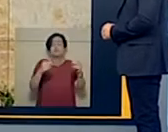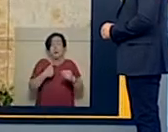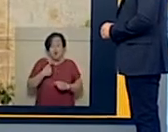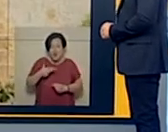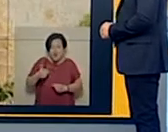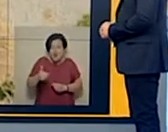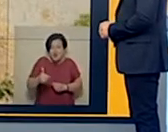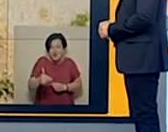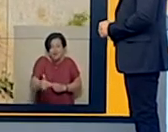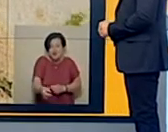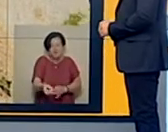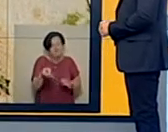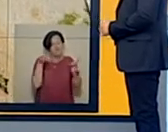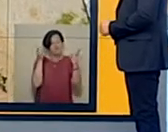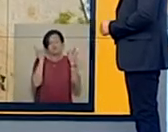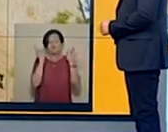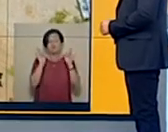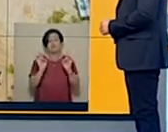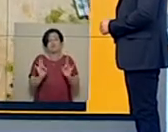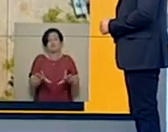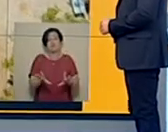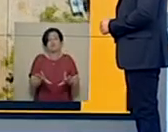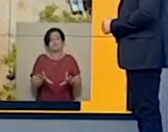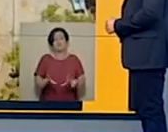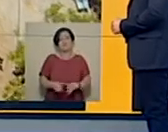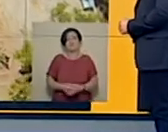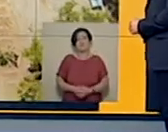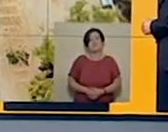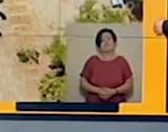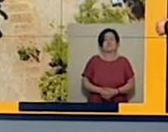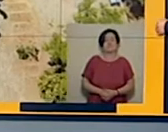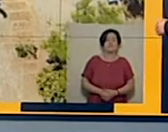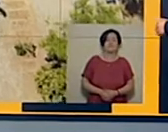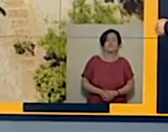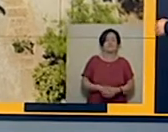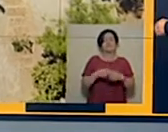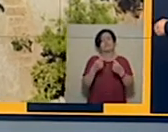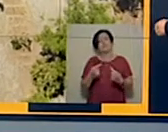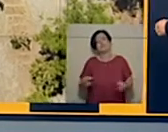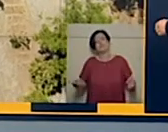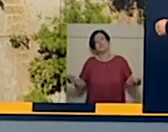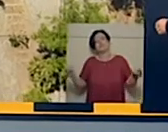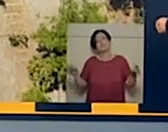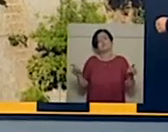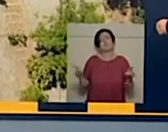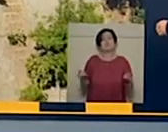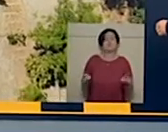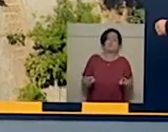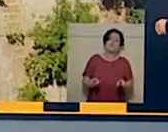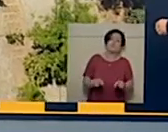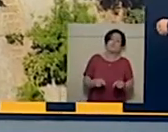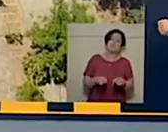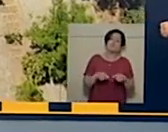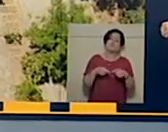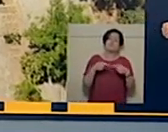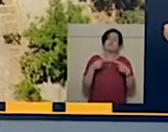και δυστυχώς ό,τι χτίζαμε τον κρεμίζαμε 30 Ιουνίου. Τελευταία 2 χρόνια έχουμε πολλούς μόνιμους, να έχουμε ένα βήμα της πολιτείας.